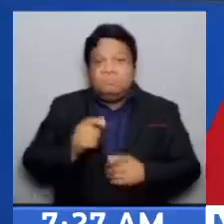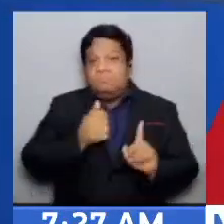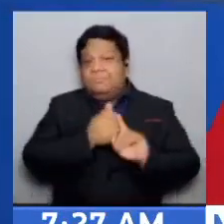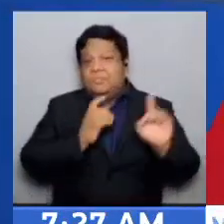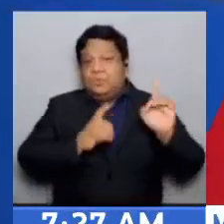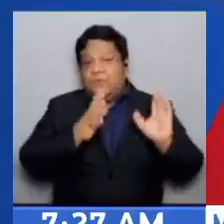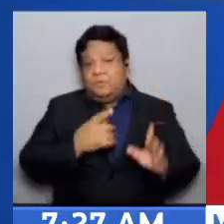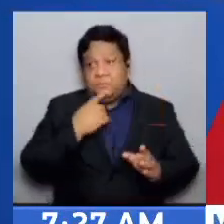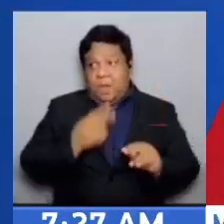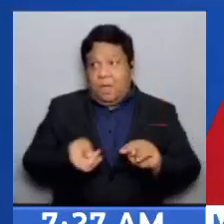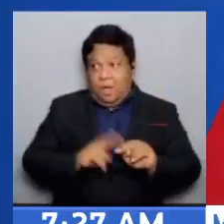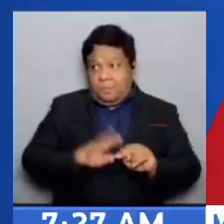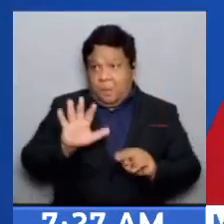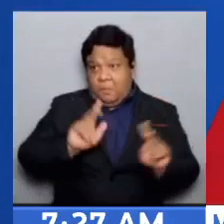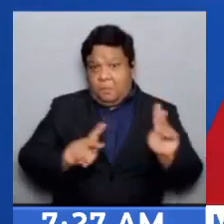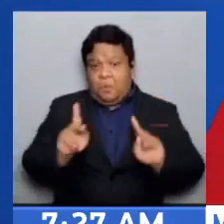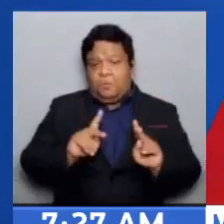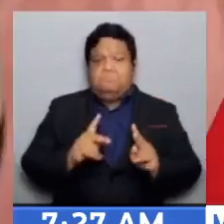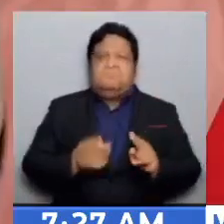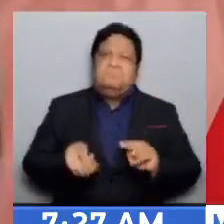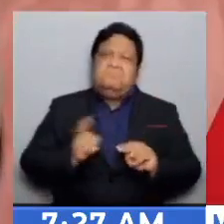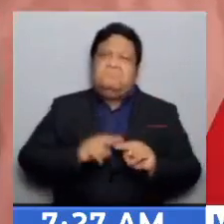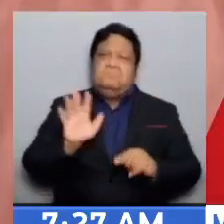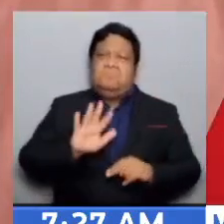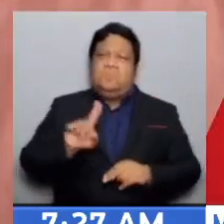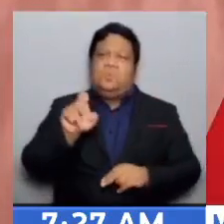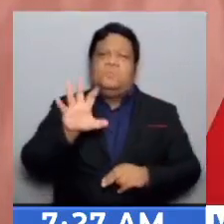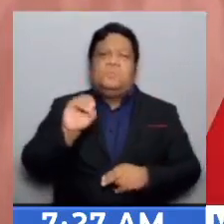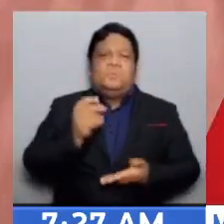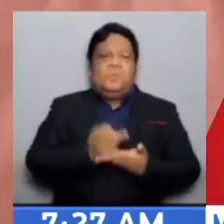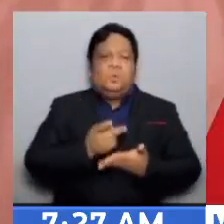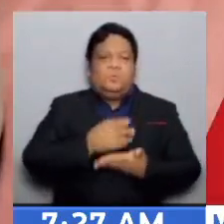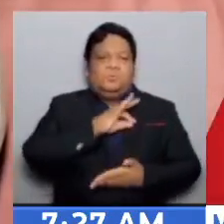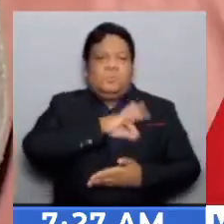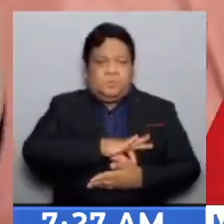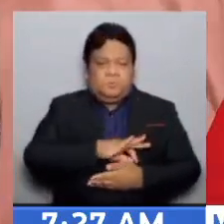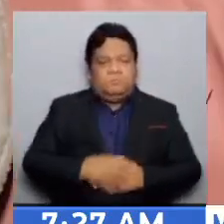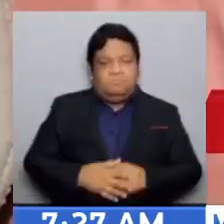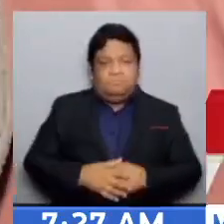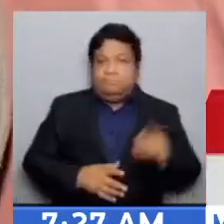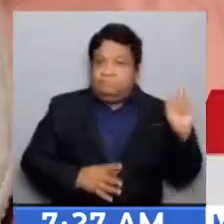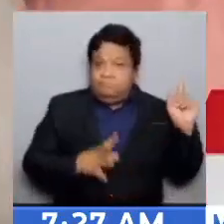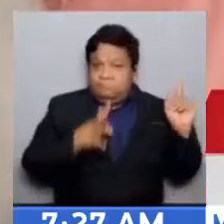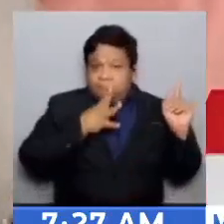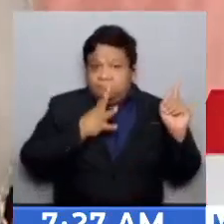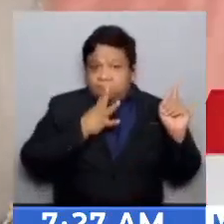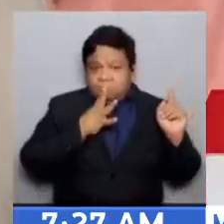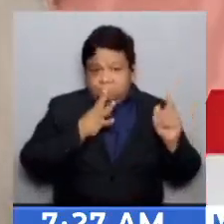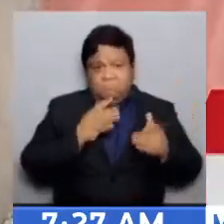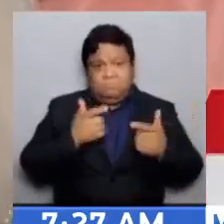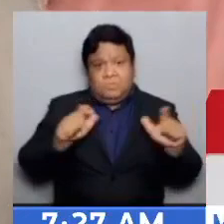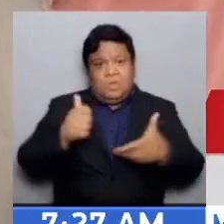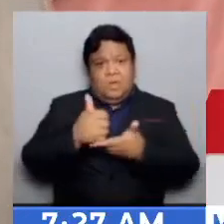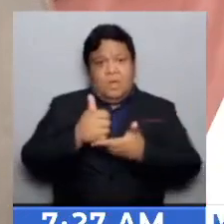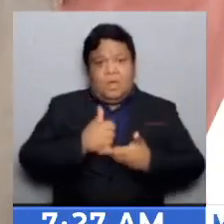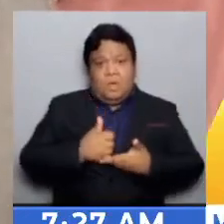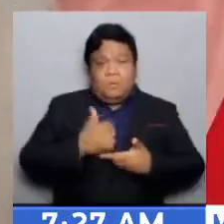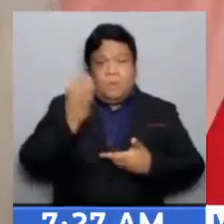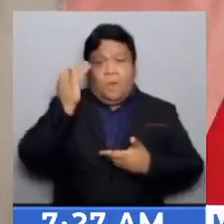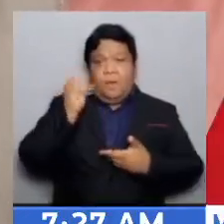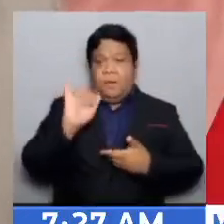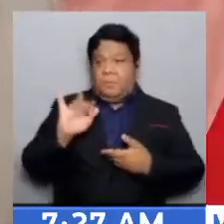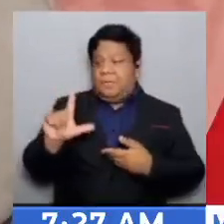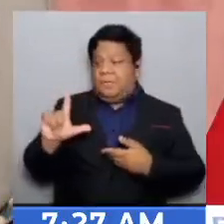dagdag na mahigit 150 pesos ang kita. Malaking tulong po, sir. Dahil kung manggagaling po ng Litex, is 31